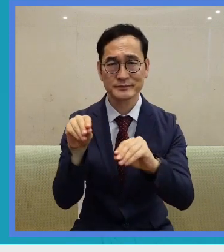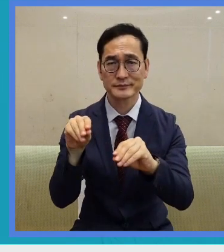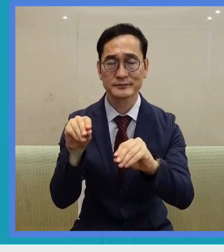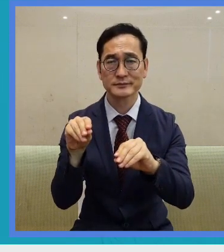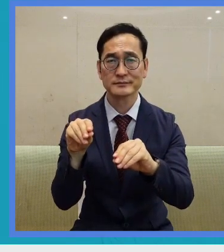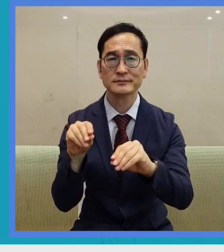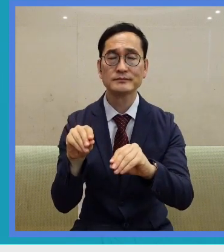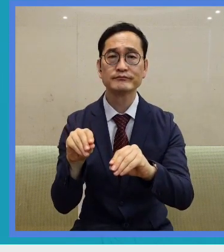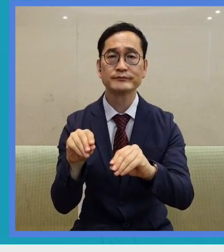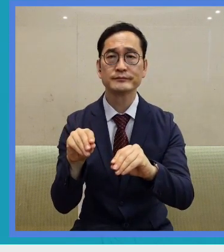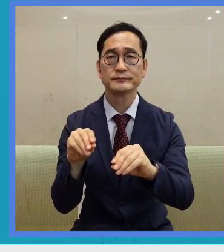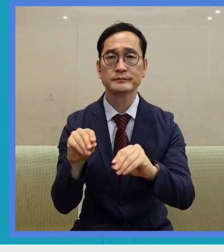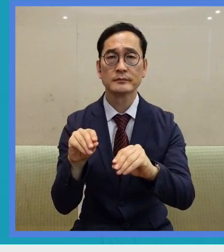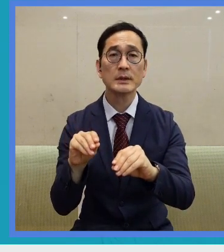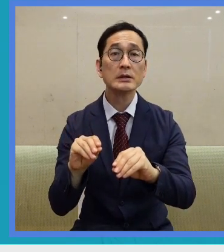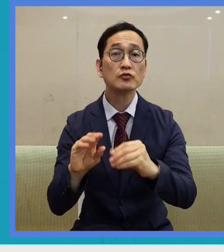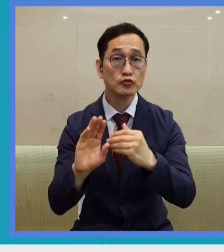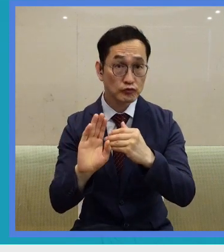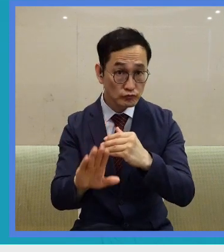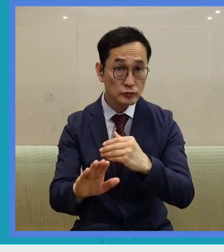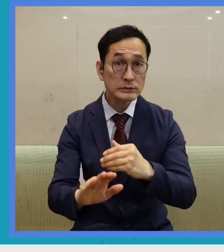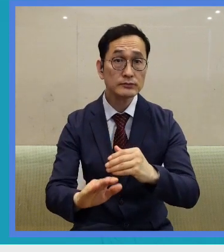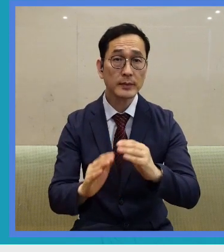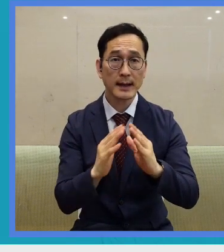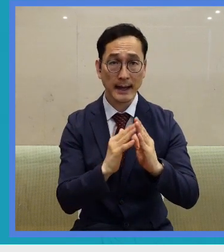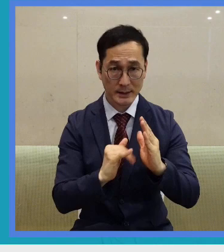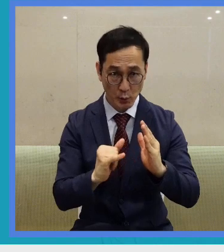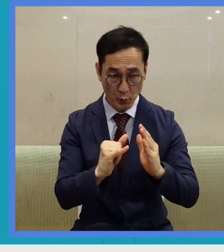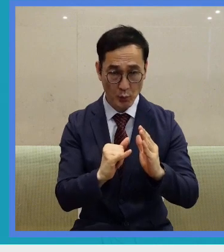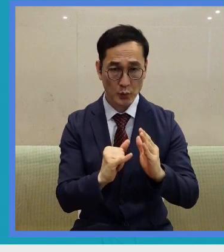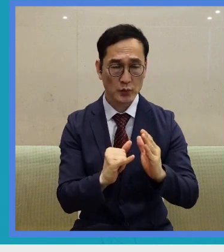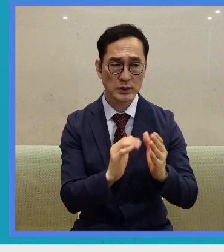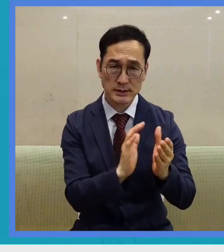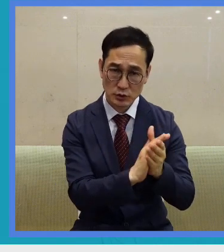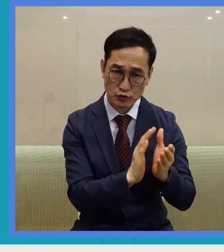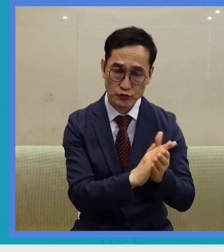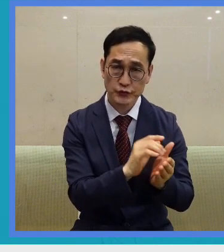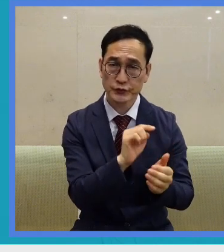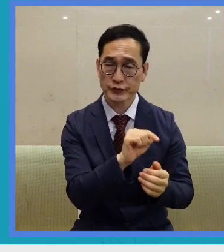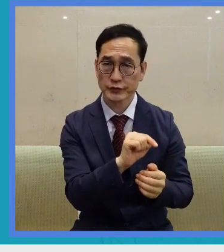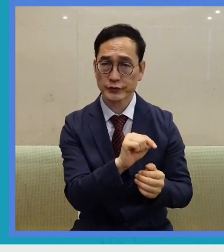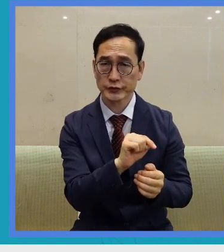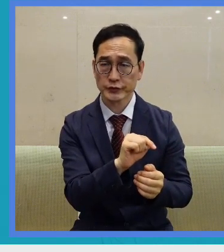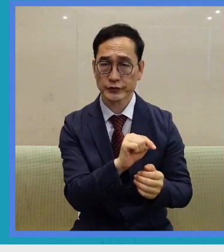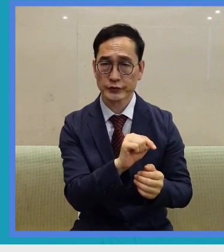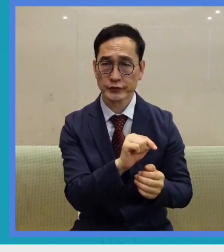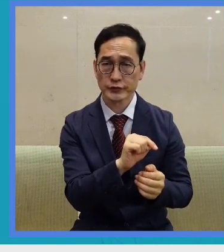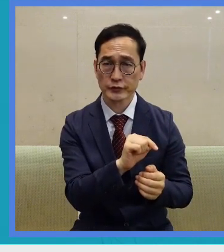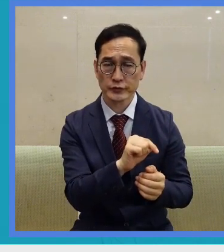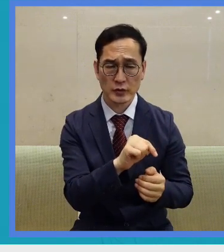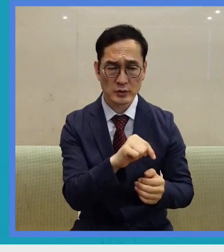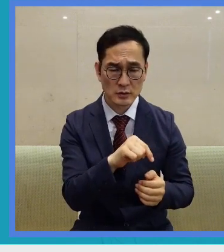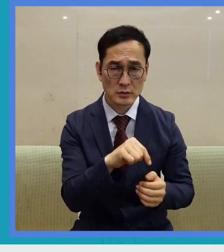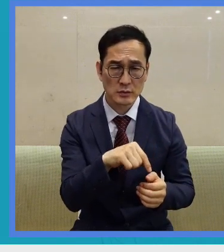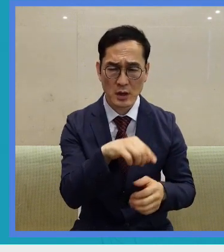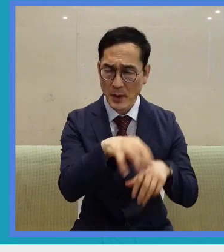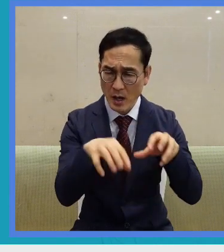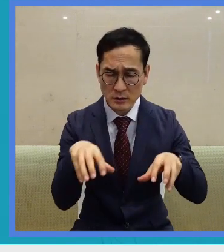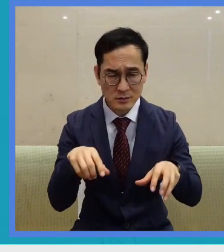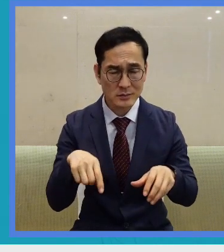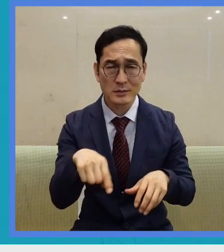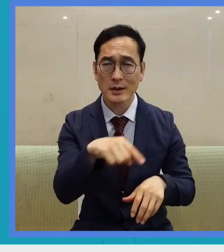이후에 많은 사람들이 가족, 교우 관계, 일상생활 및 넓은 범위에서의 지역사회 혼란은